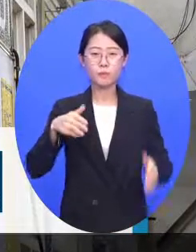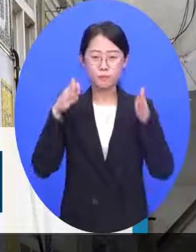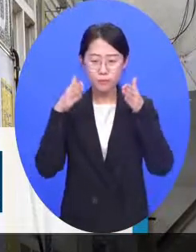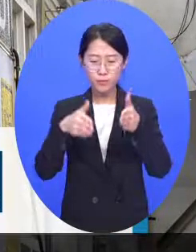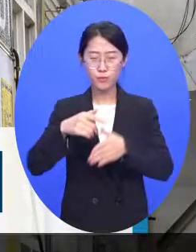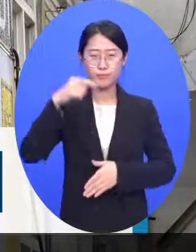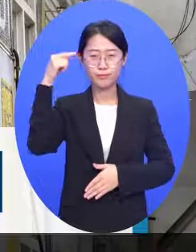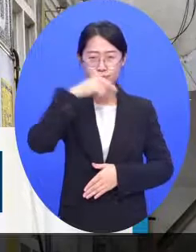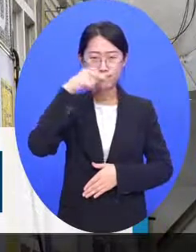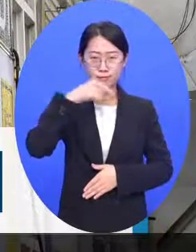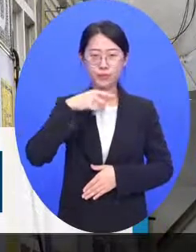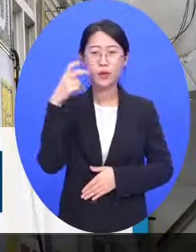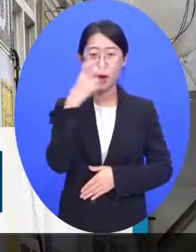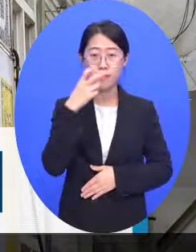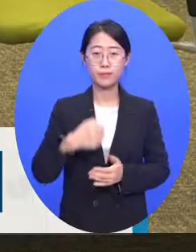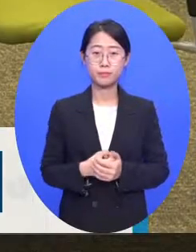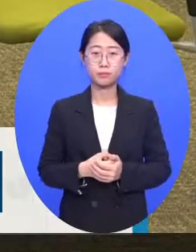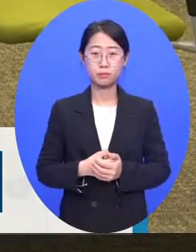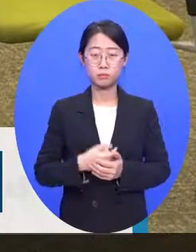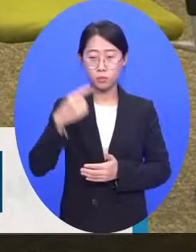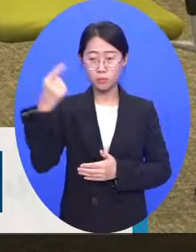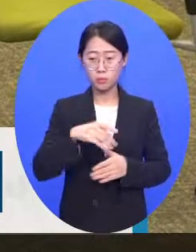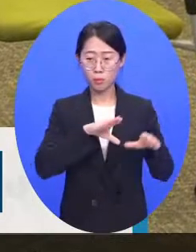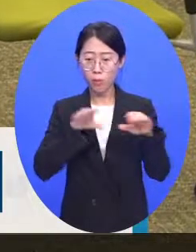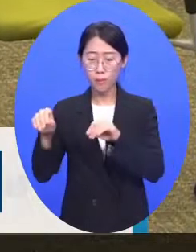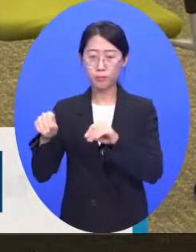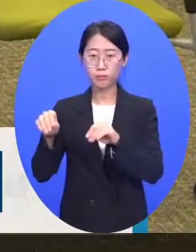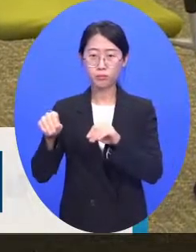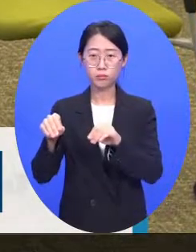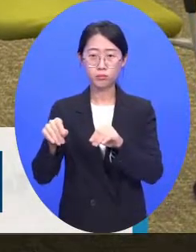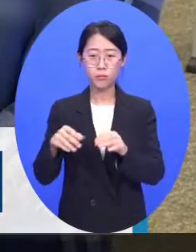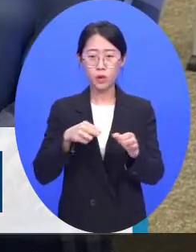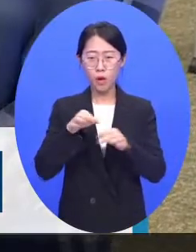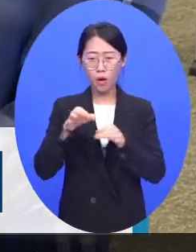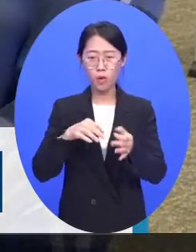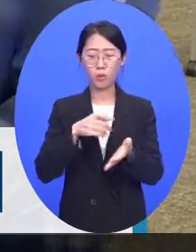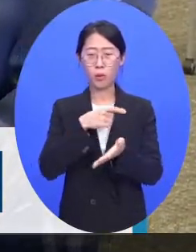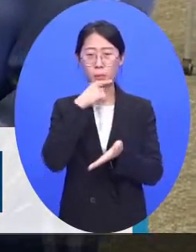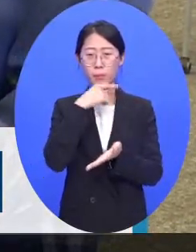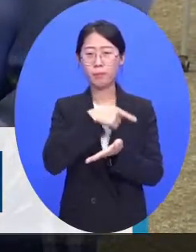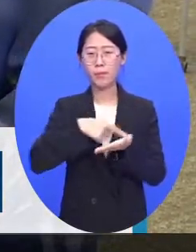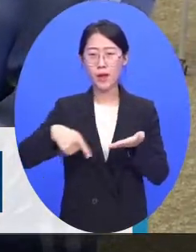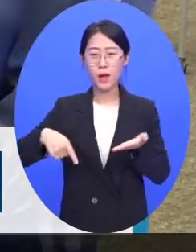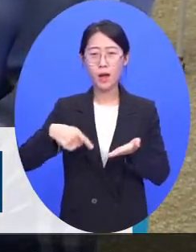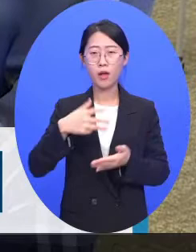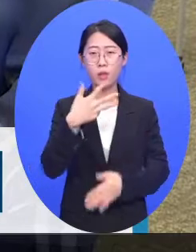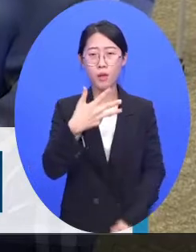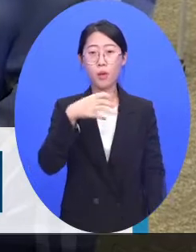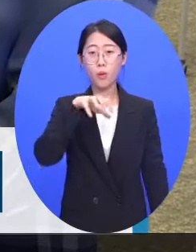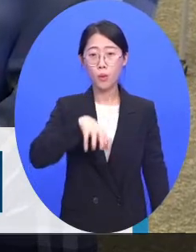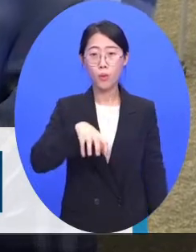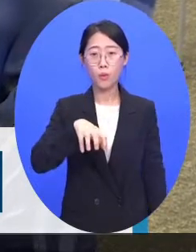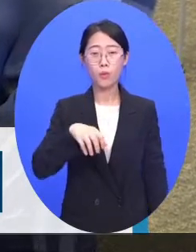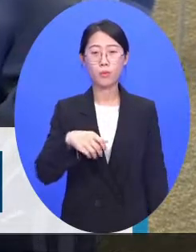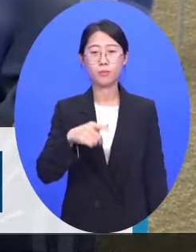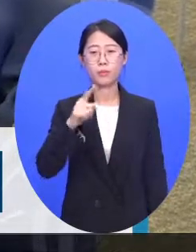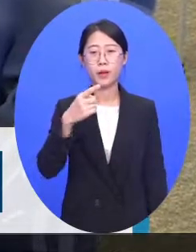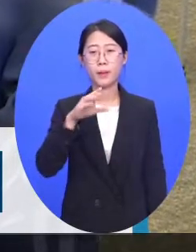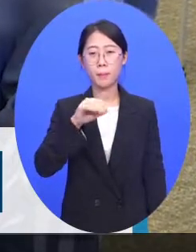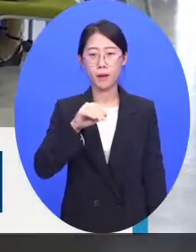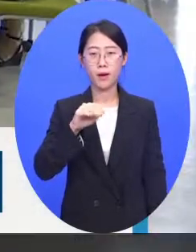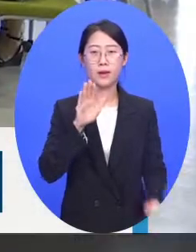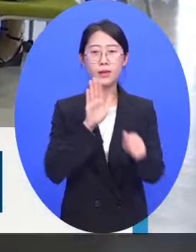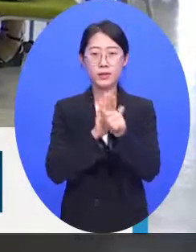여부 집중 단속을 실시하고 집합금지 명령 동참으로 영업 손실 등의 피해를 본 고위험시설 8개 업종에